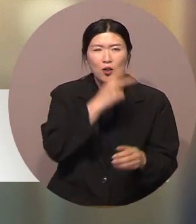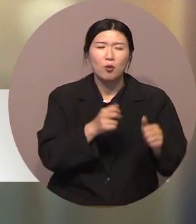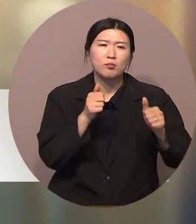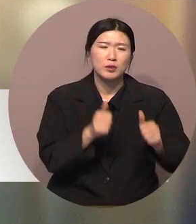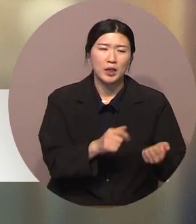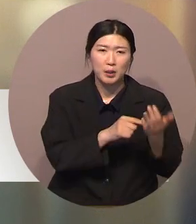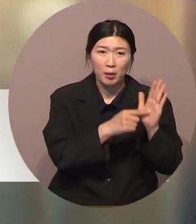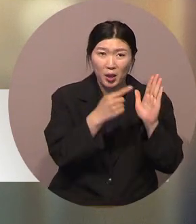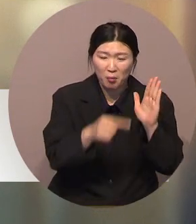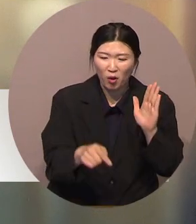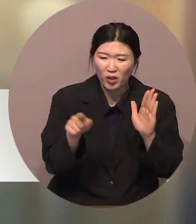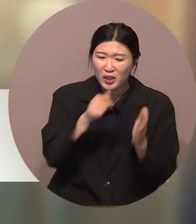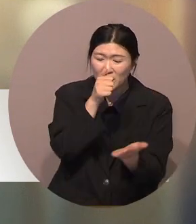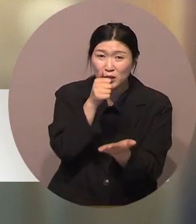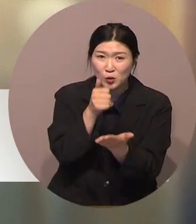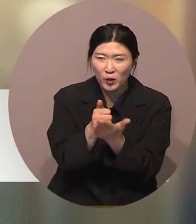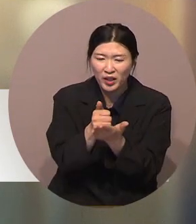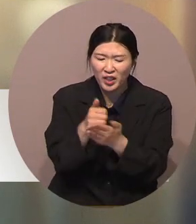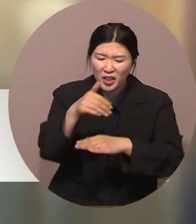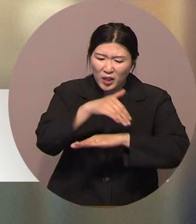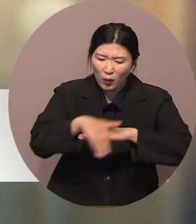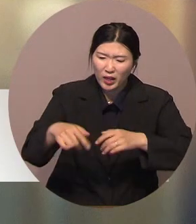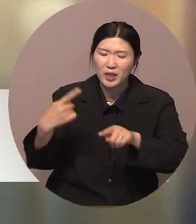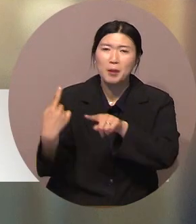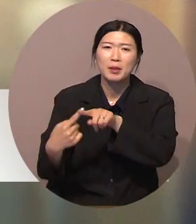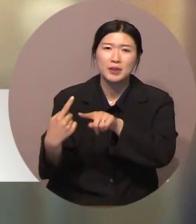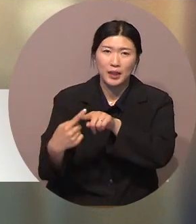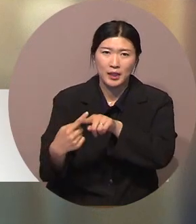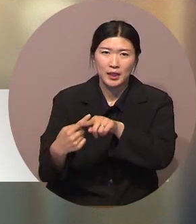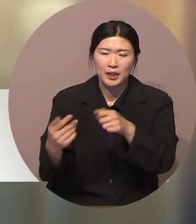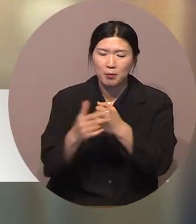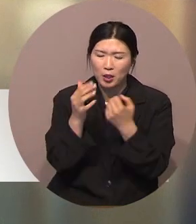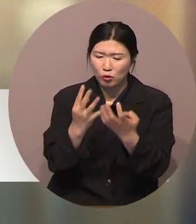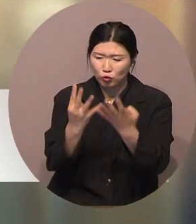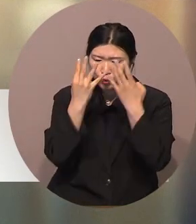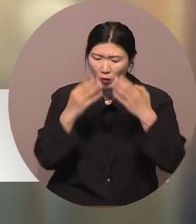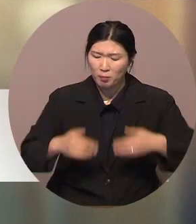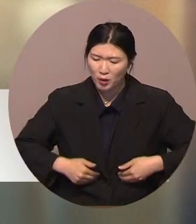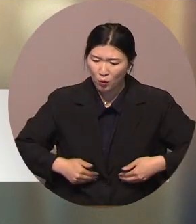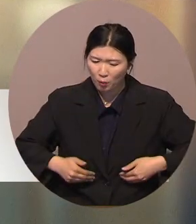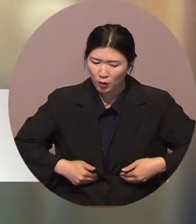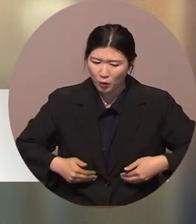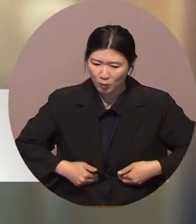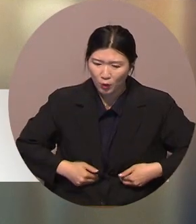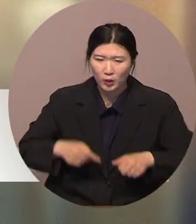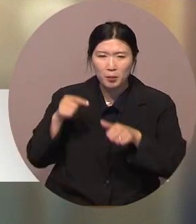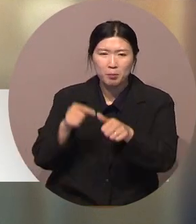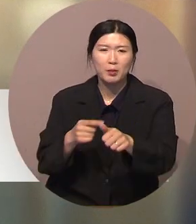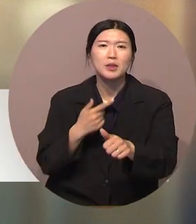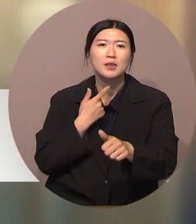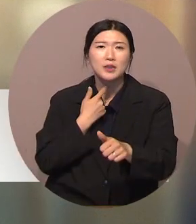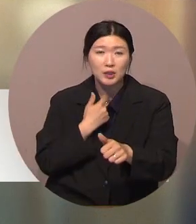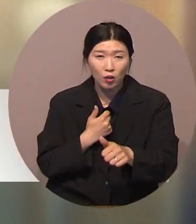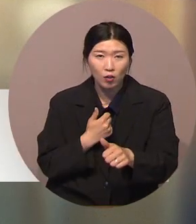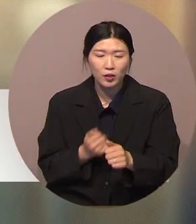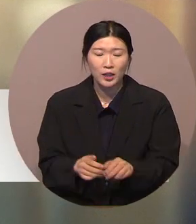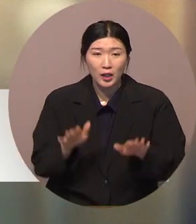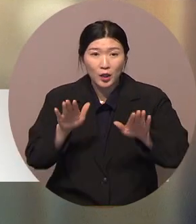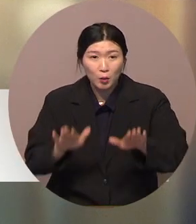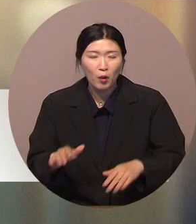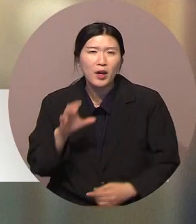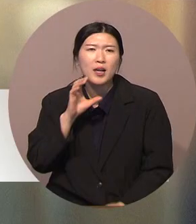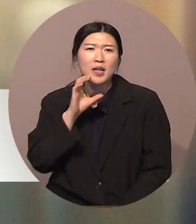나서 불법 촬영 범죄를 계획 범죄로 간주하고 적극적인 구속 수사를 검토하라고 지시했는데 이번에 한